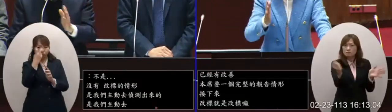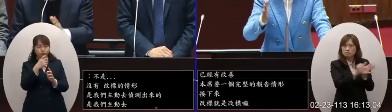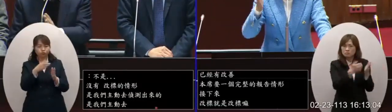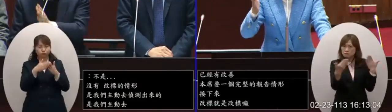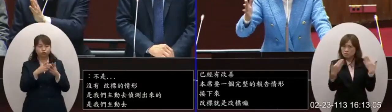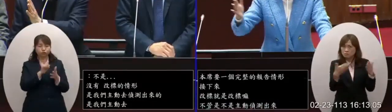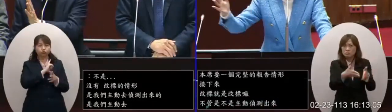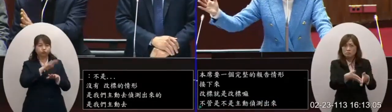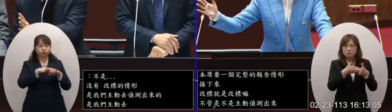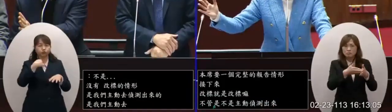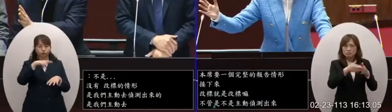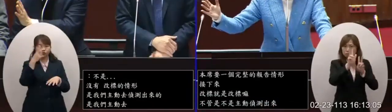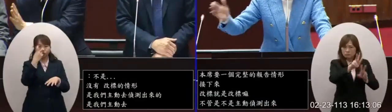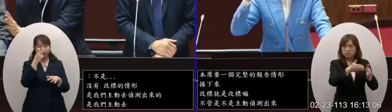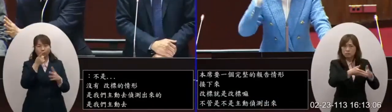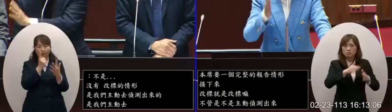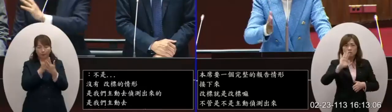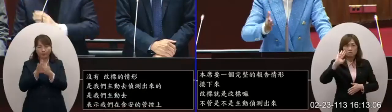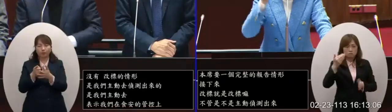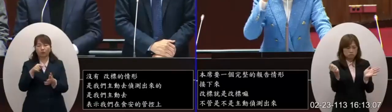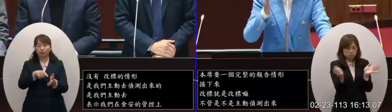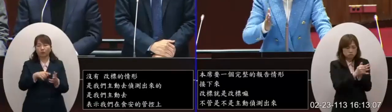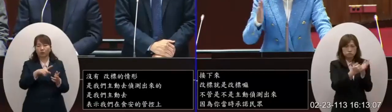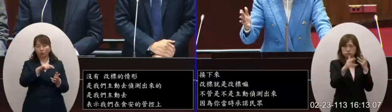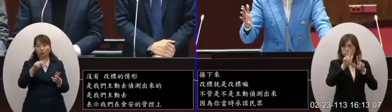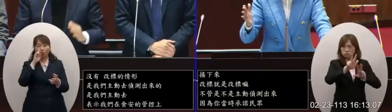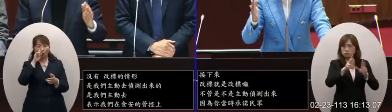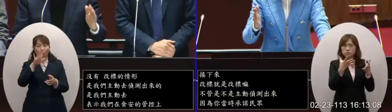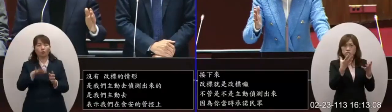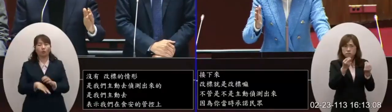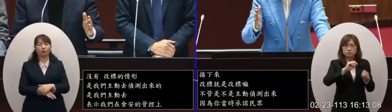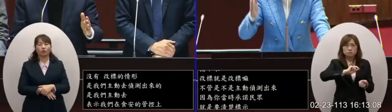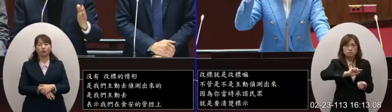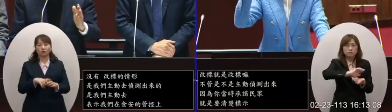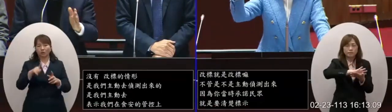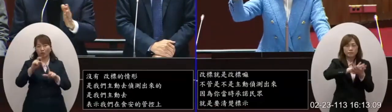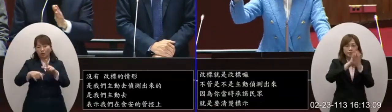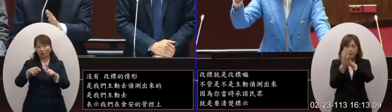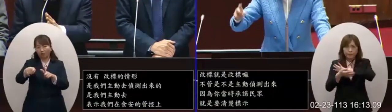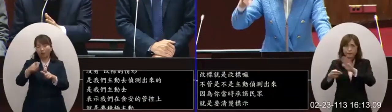积极 那结果没有清楚标示，变成是改标。 那业者